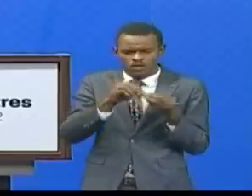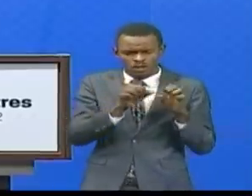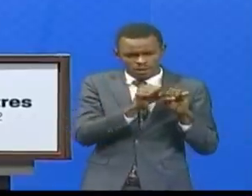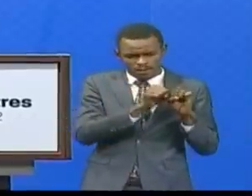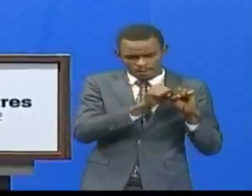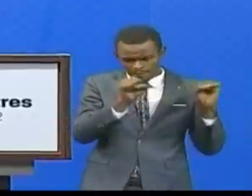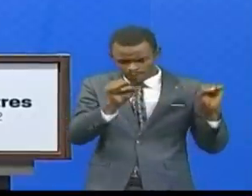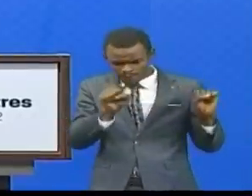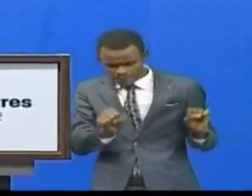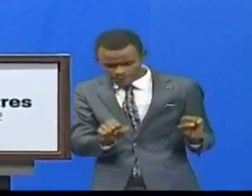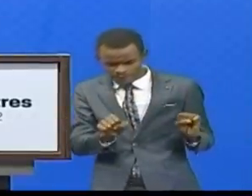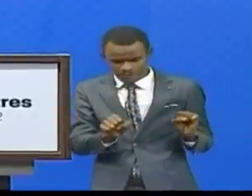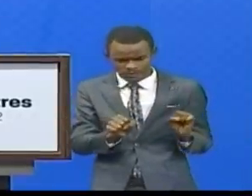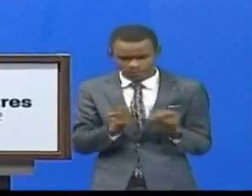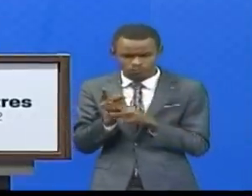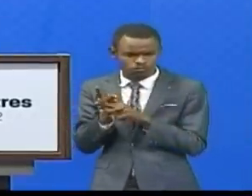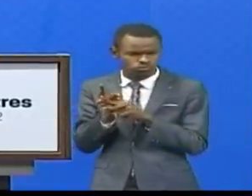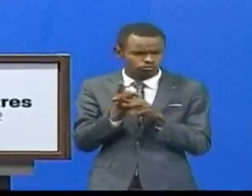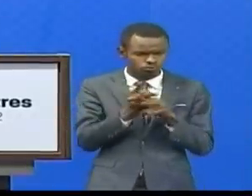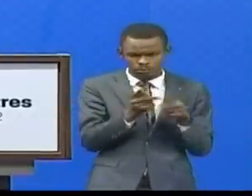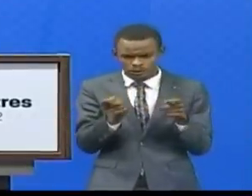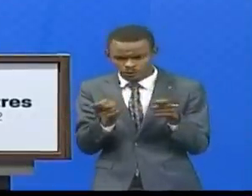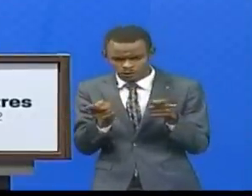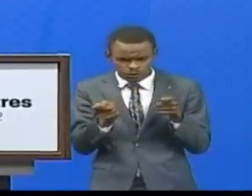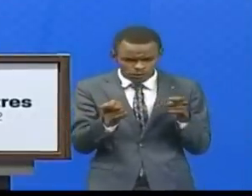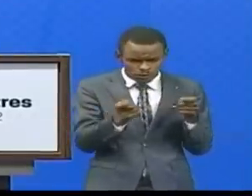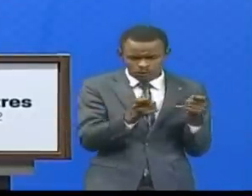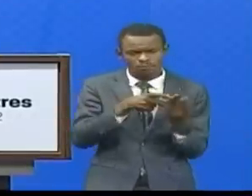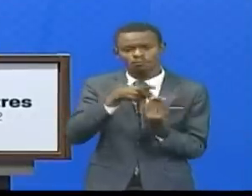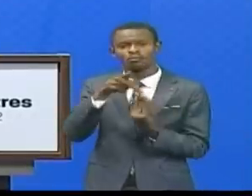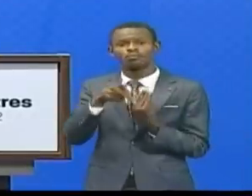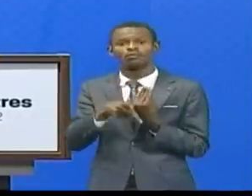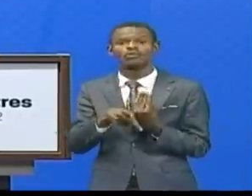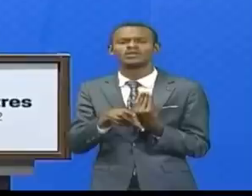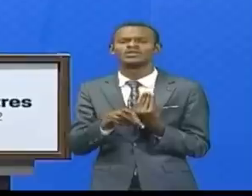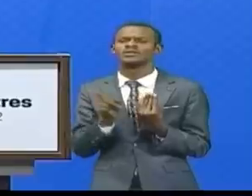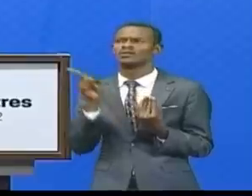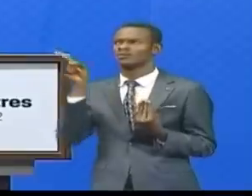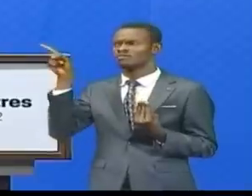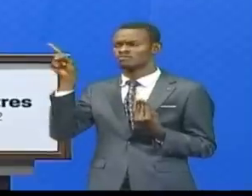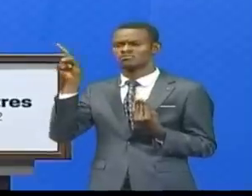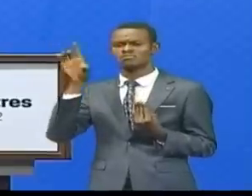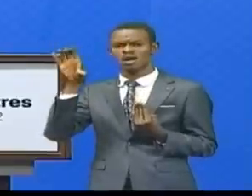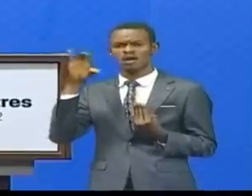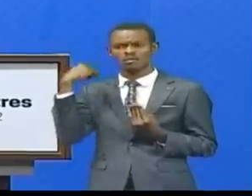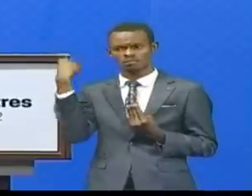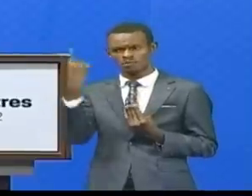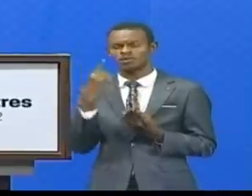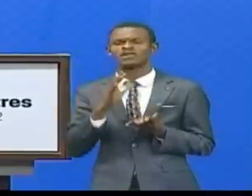projets est encouragée et soutenue par la Banque mondiale.